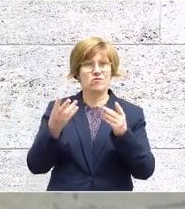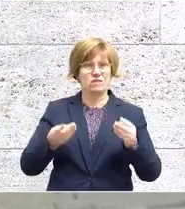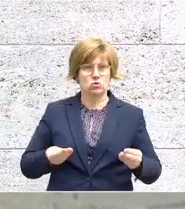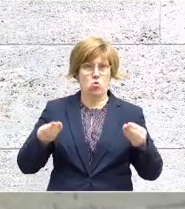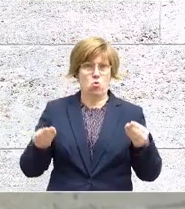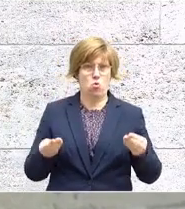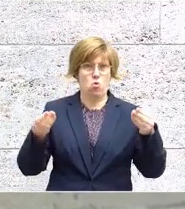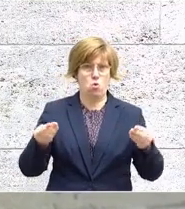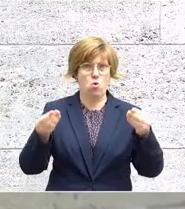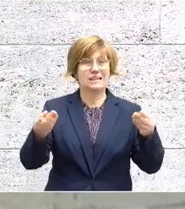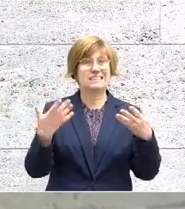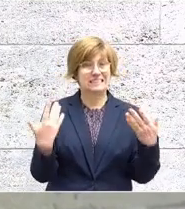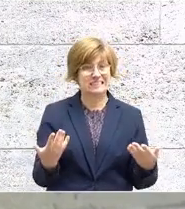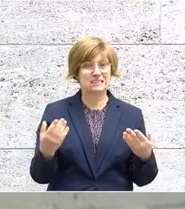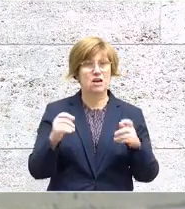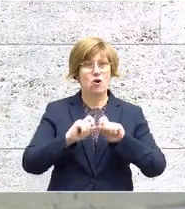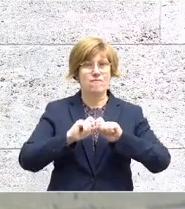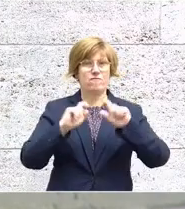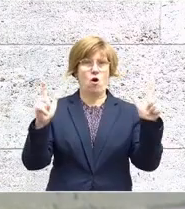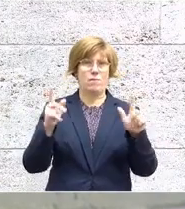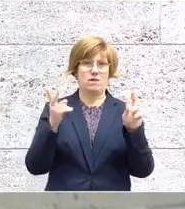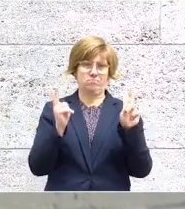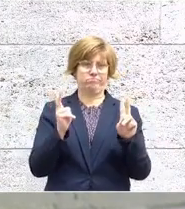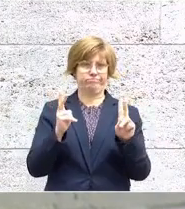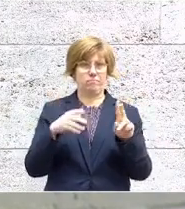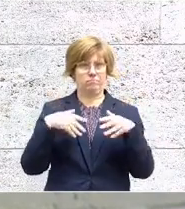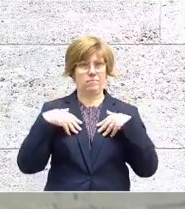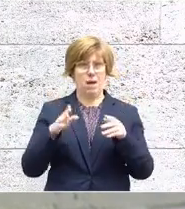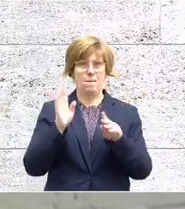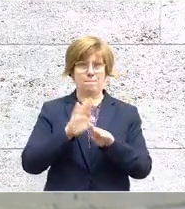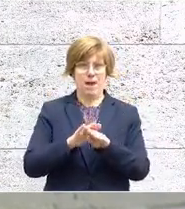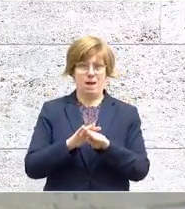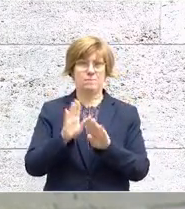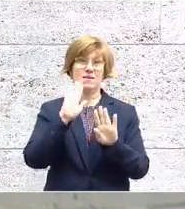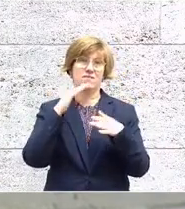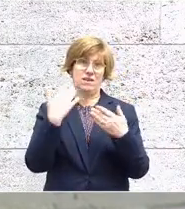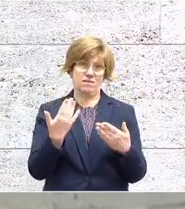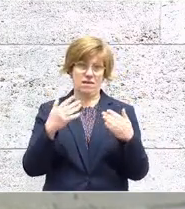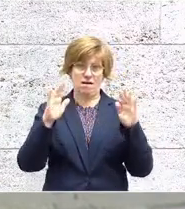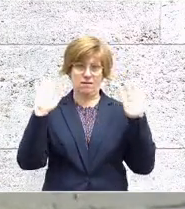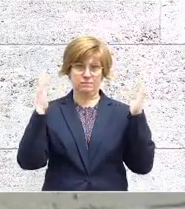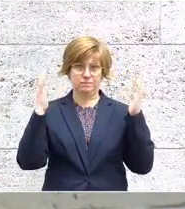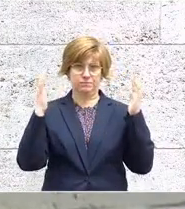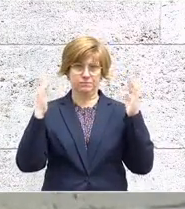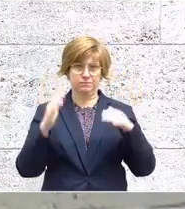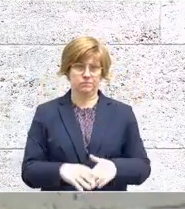leisten, dass uns diese Vorbilder nahe bleiben. Vielen Dank.